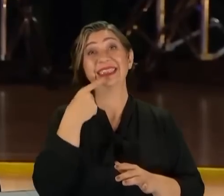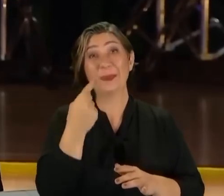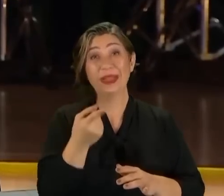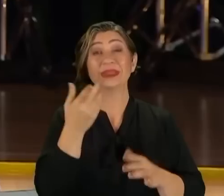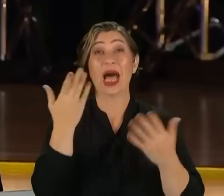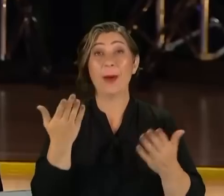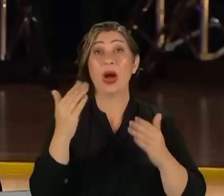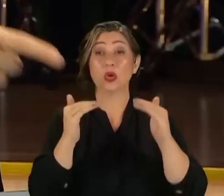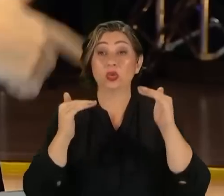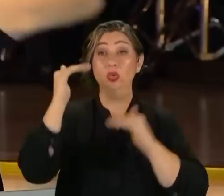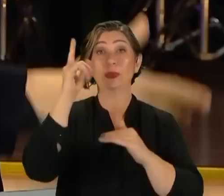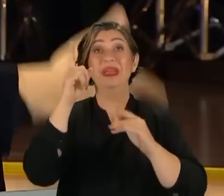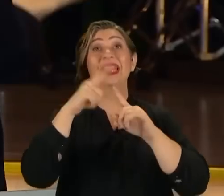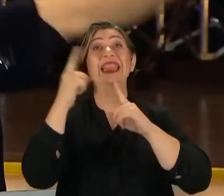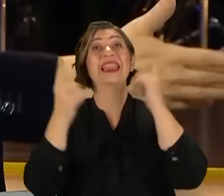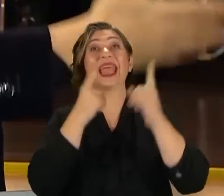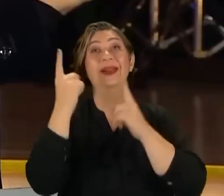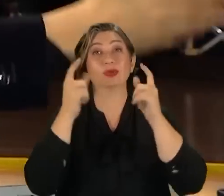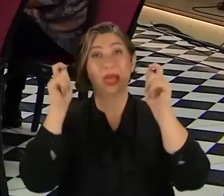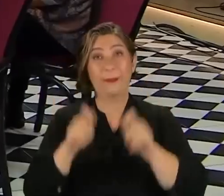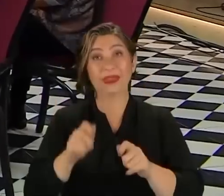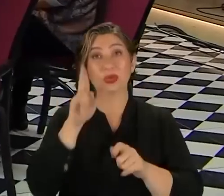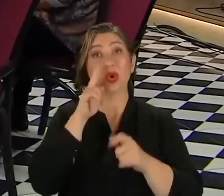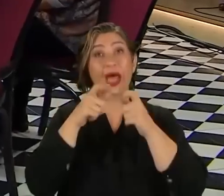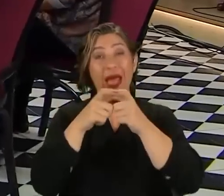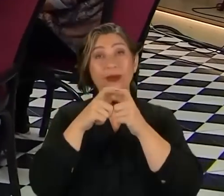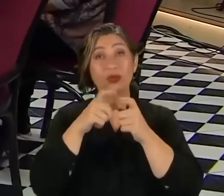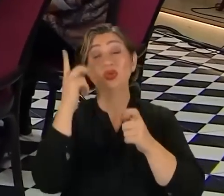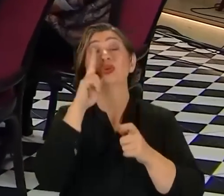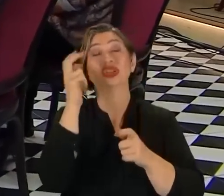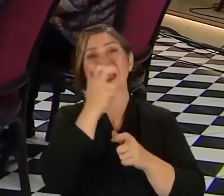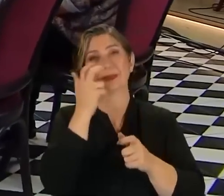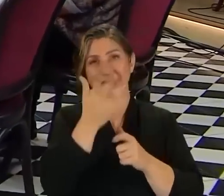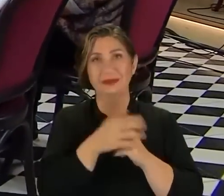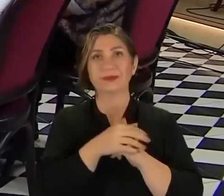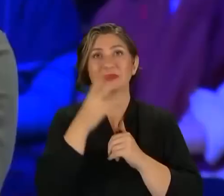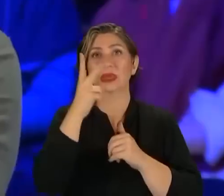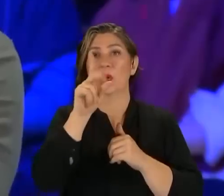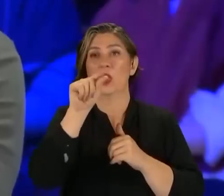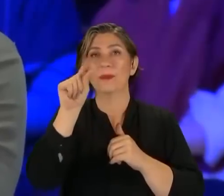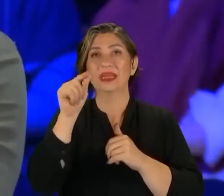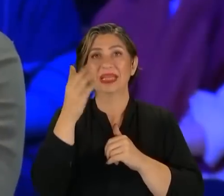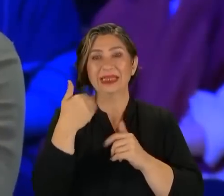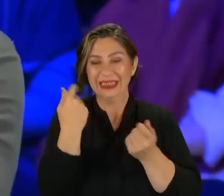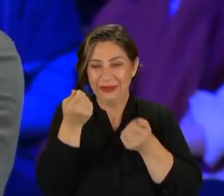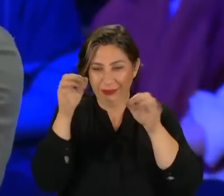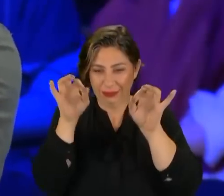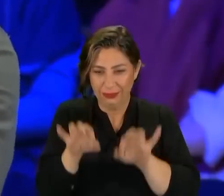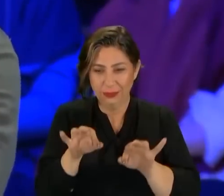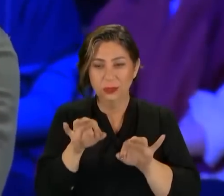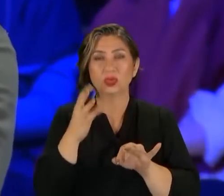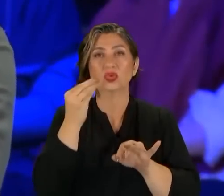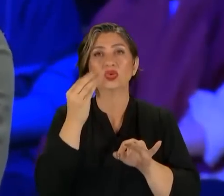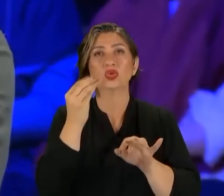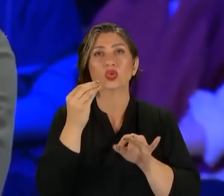diyebildiğimiz aslında ama üstün bir teknolojiyle yaptığınız son albümünüzü, son şarkınızı. Son şarkımızı. 2011'de biz işin içine girdiğimizde